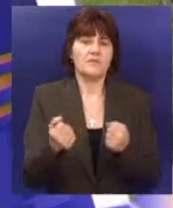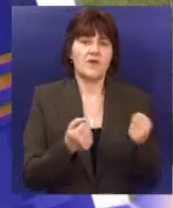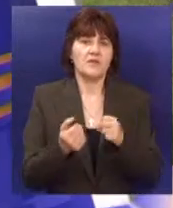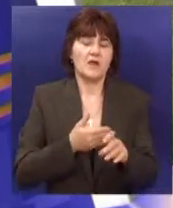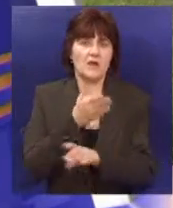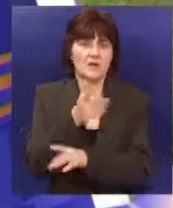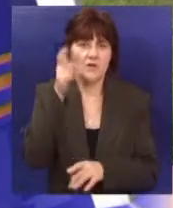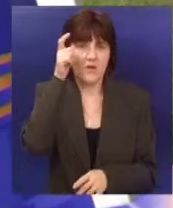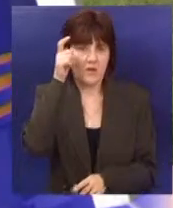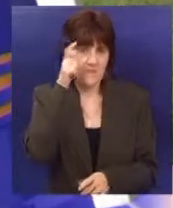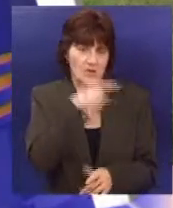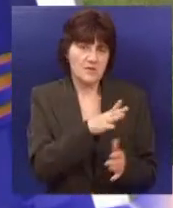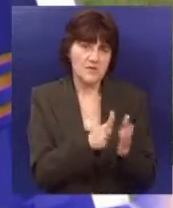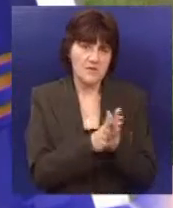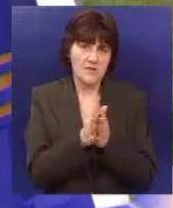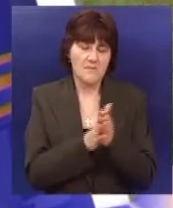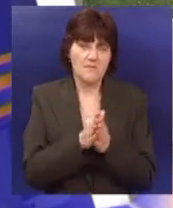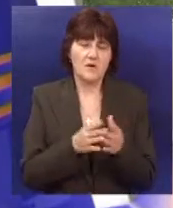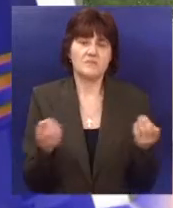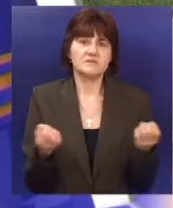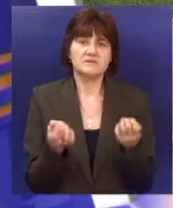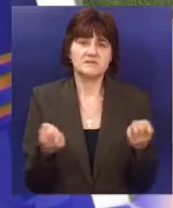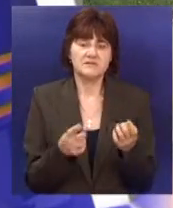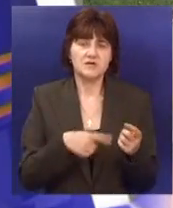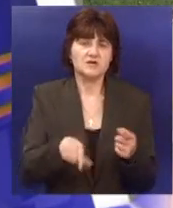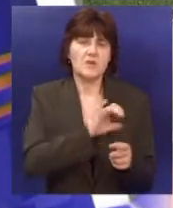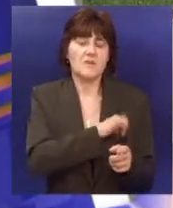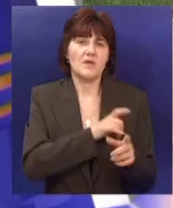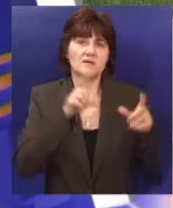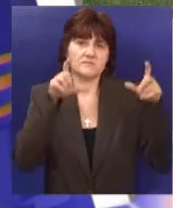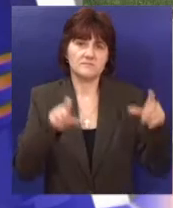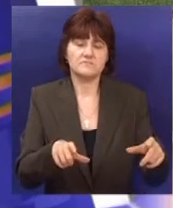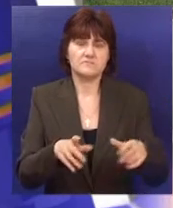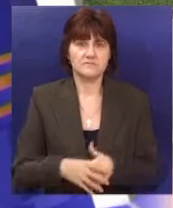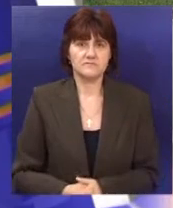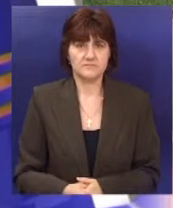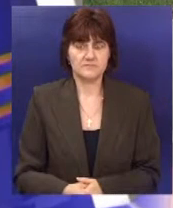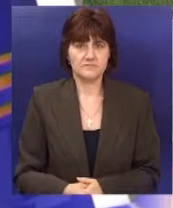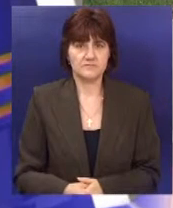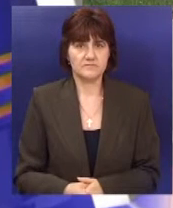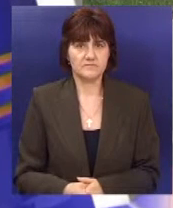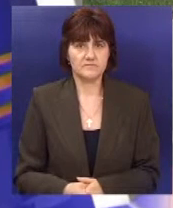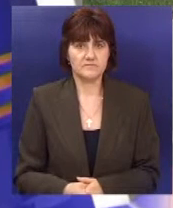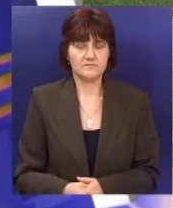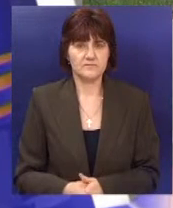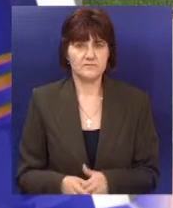kretanje. Poljoprivrednici mole nadležne da se obrate i u javnosti obrazlože zašto im je to pravo uskraćeno.